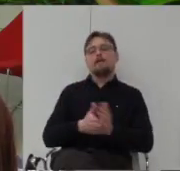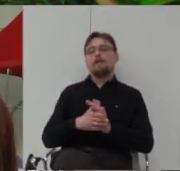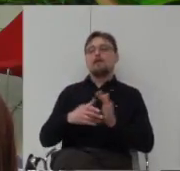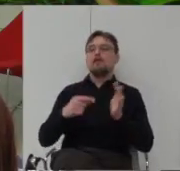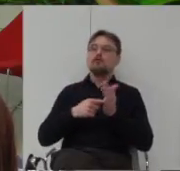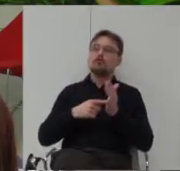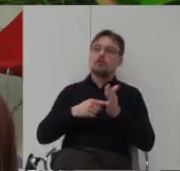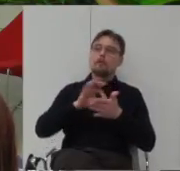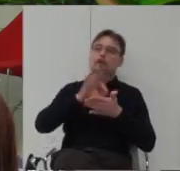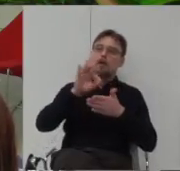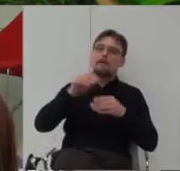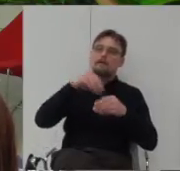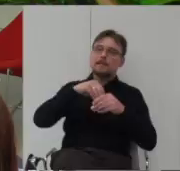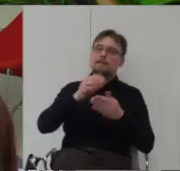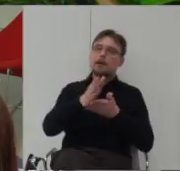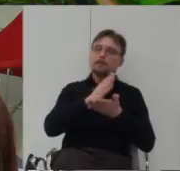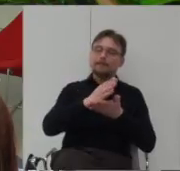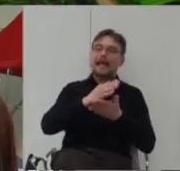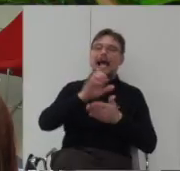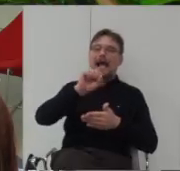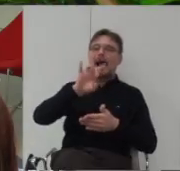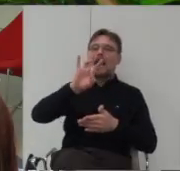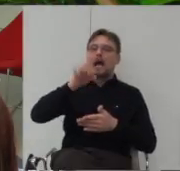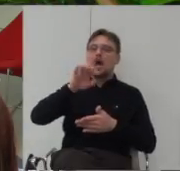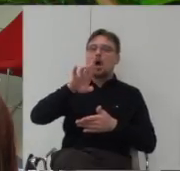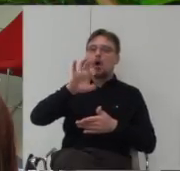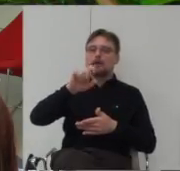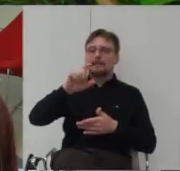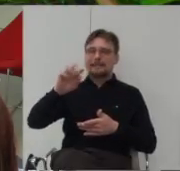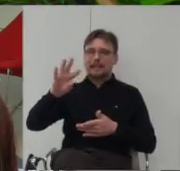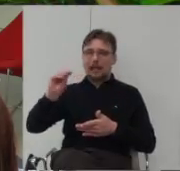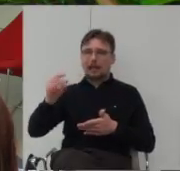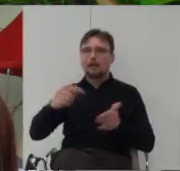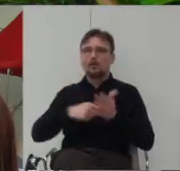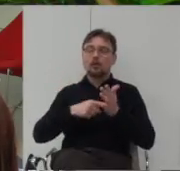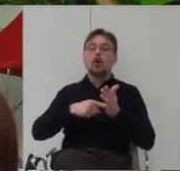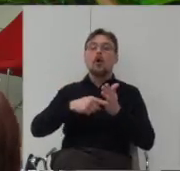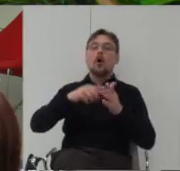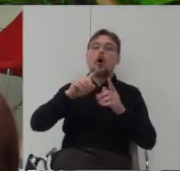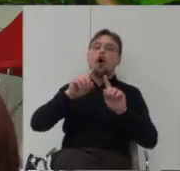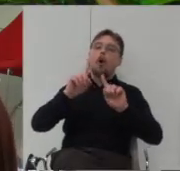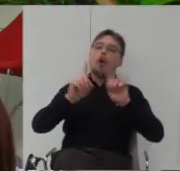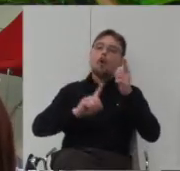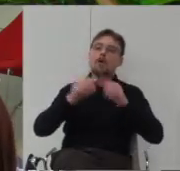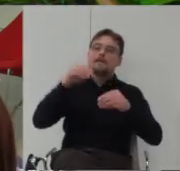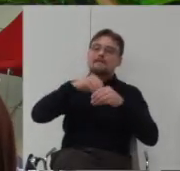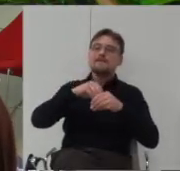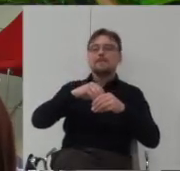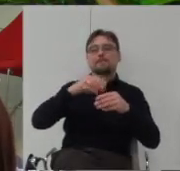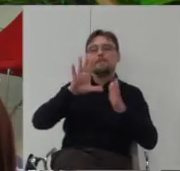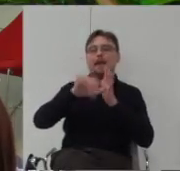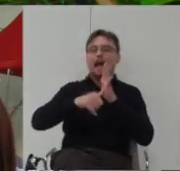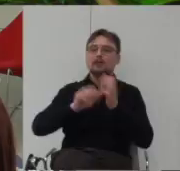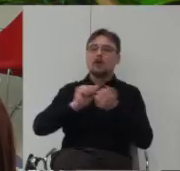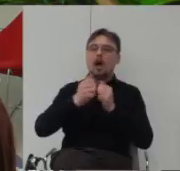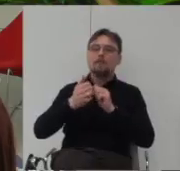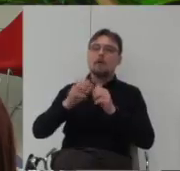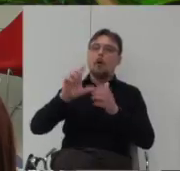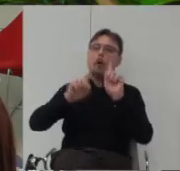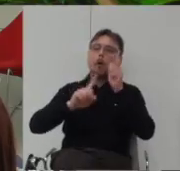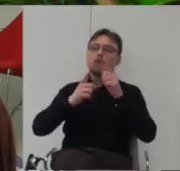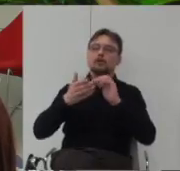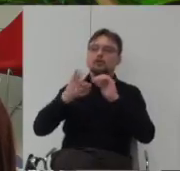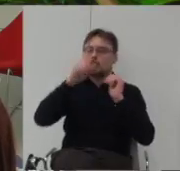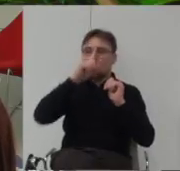takie jednostki do miejskiego rolnictwa na różne sposoby, farm miejskich, ogrodów społecznościowych